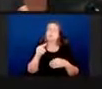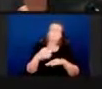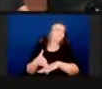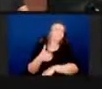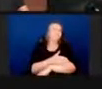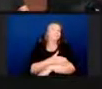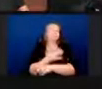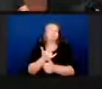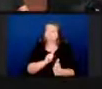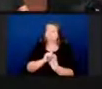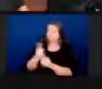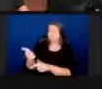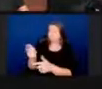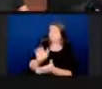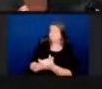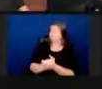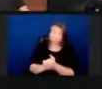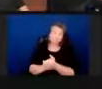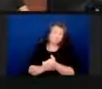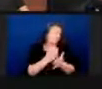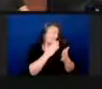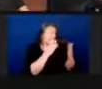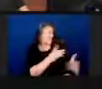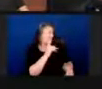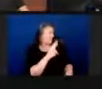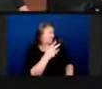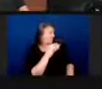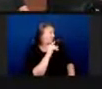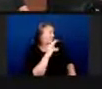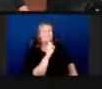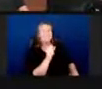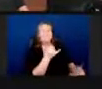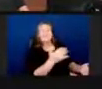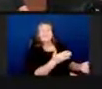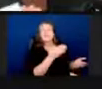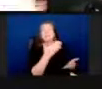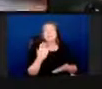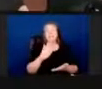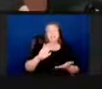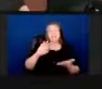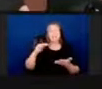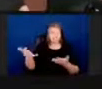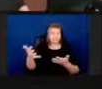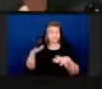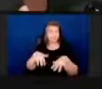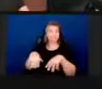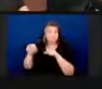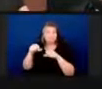faida zinazotokana na kutumia modeli hii. Asante sana.